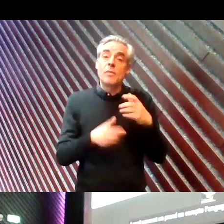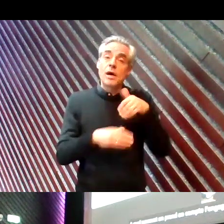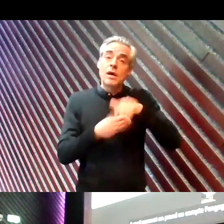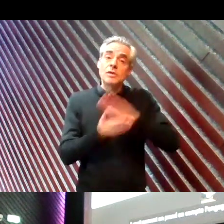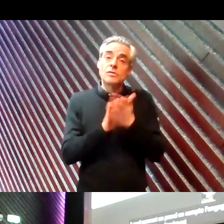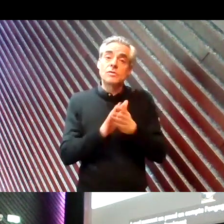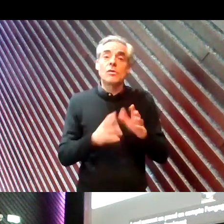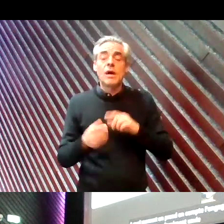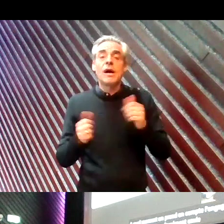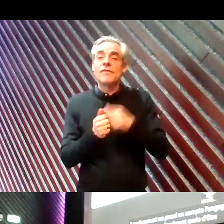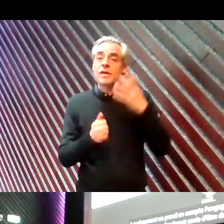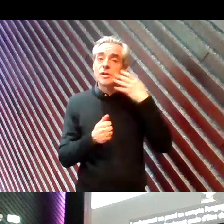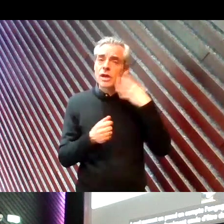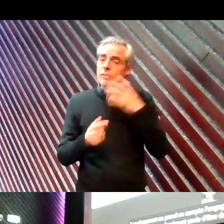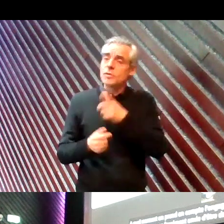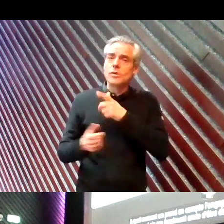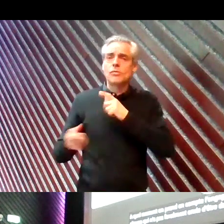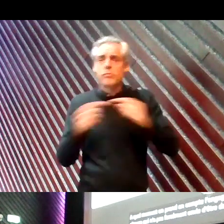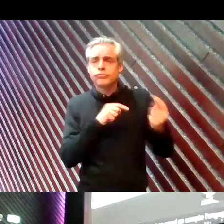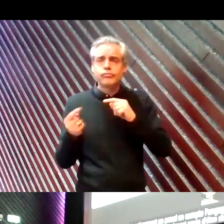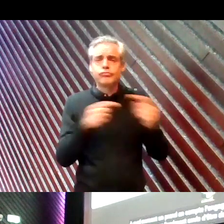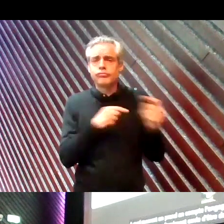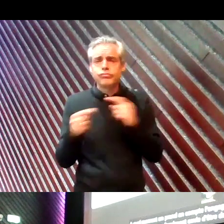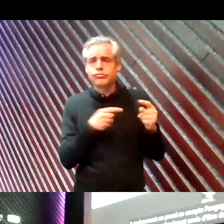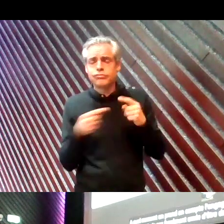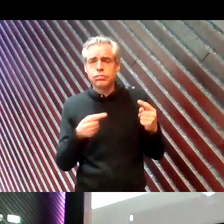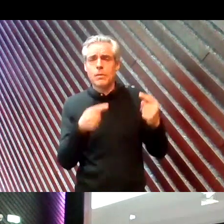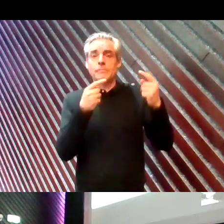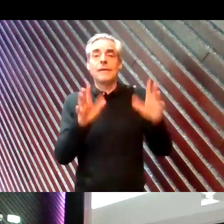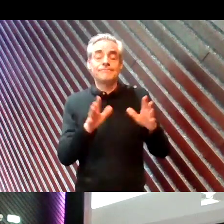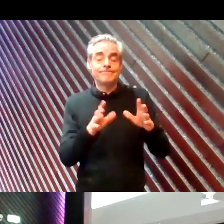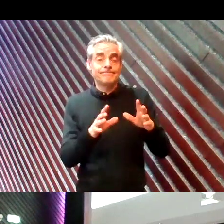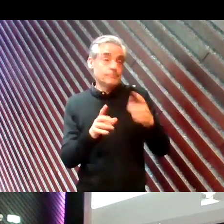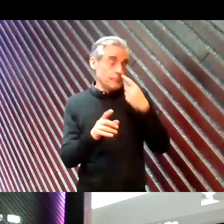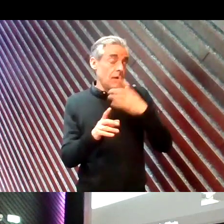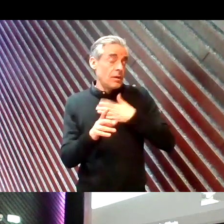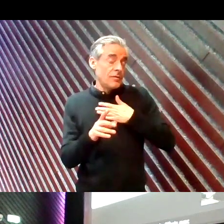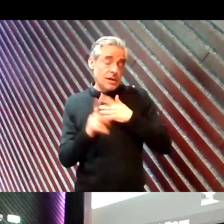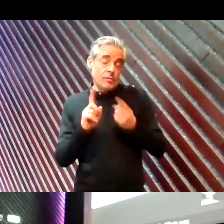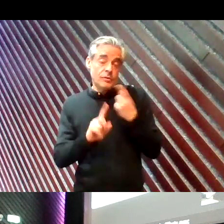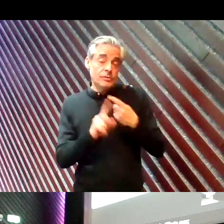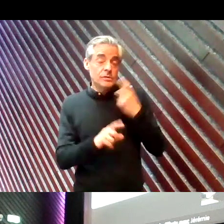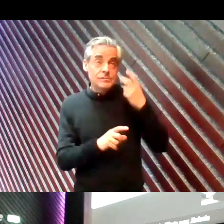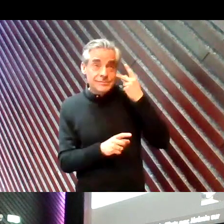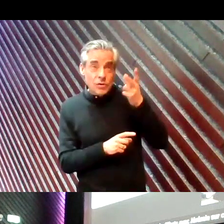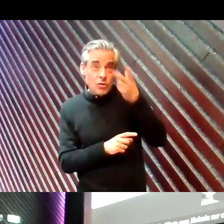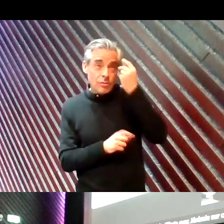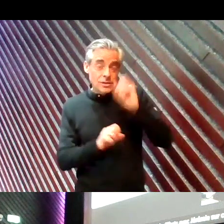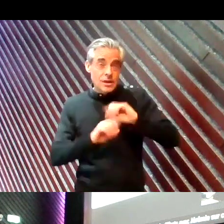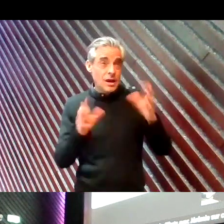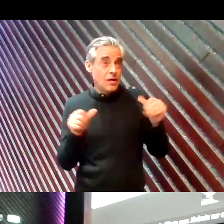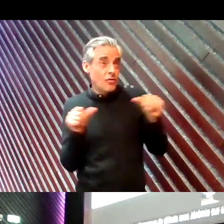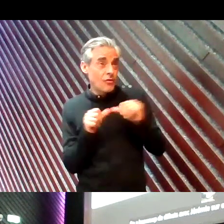association ? Alors, on a beaucoup de débats avec Jérémy sur ce sujet-là, mais c'est une question qui peut être, à un moment donné, comprise,